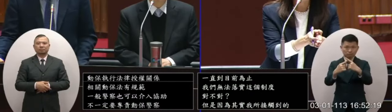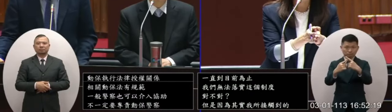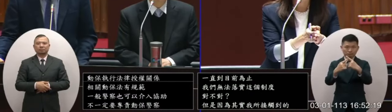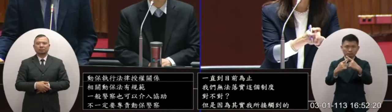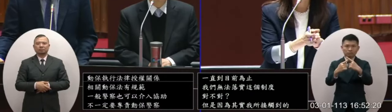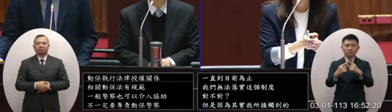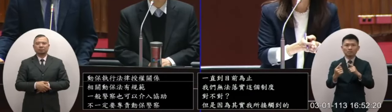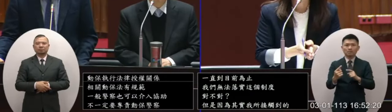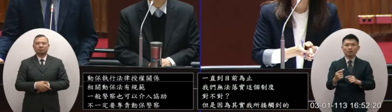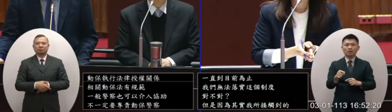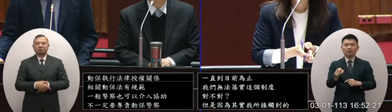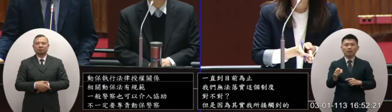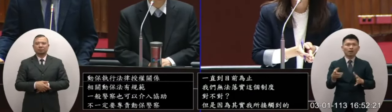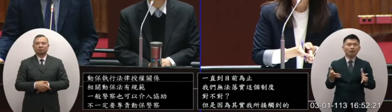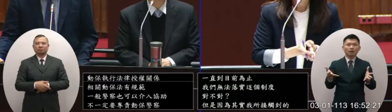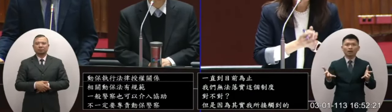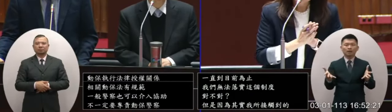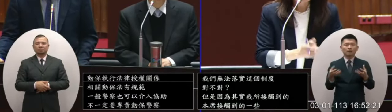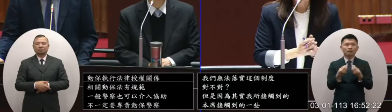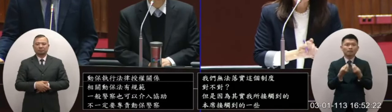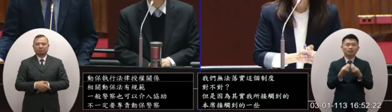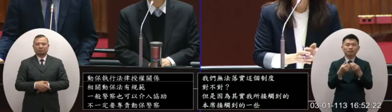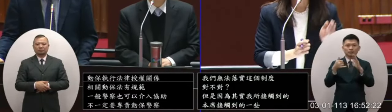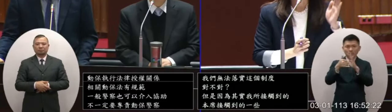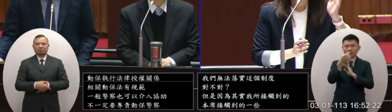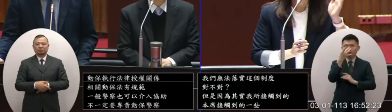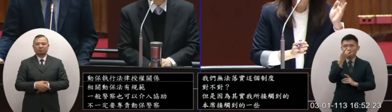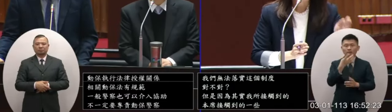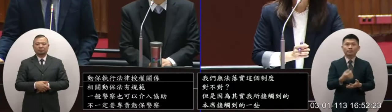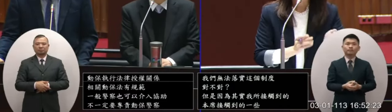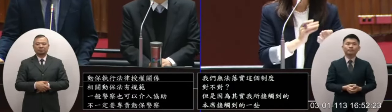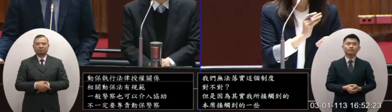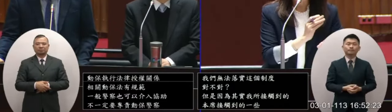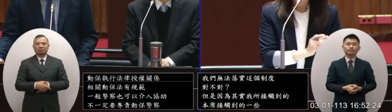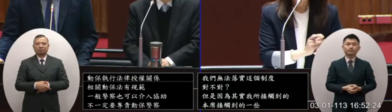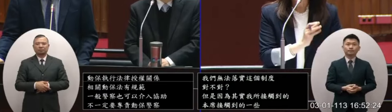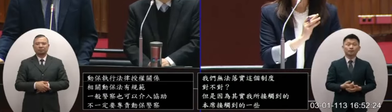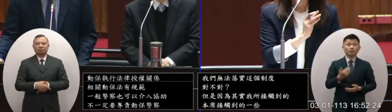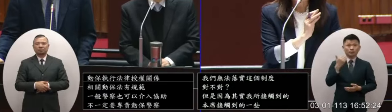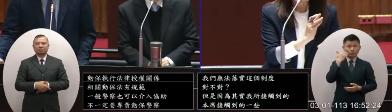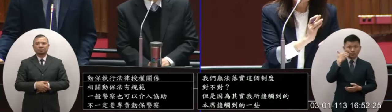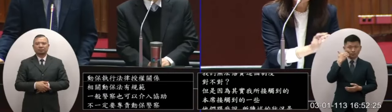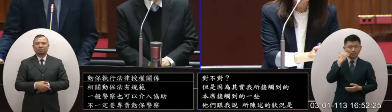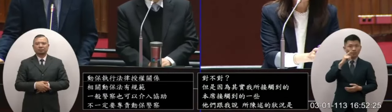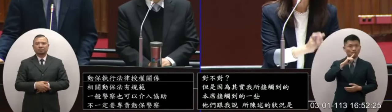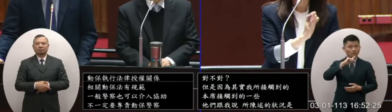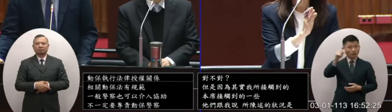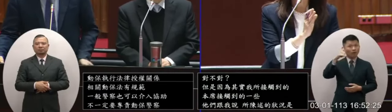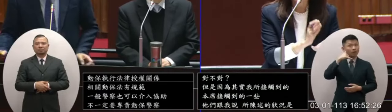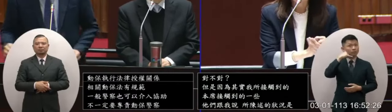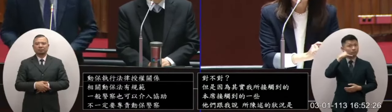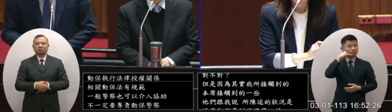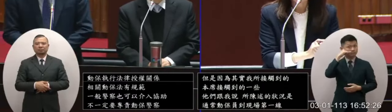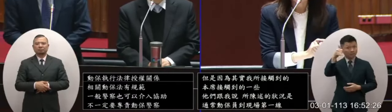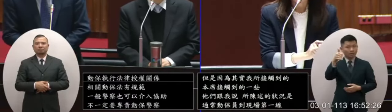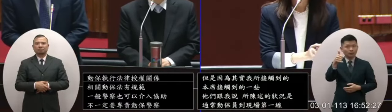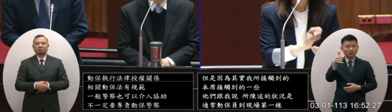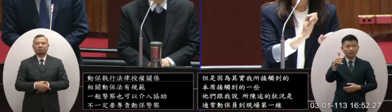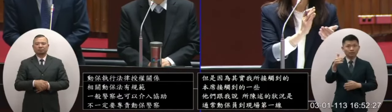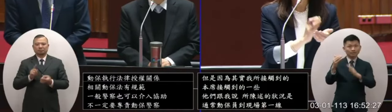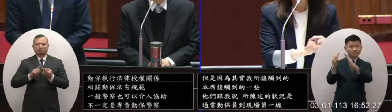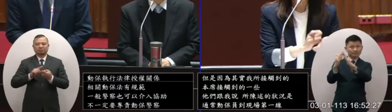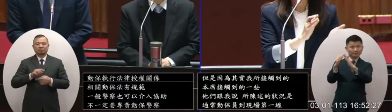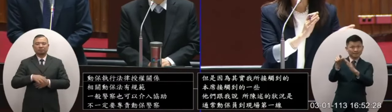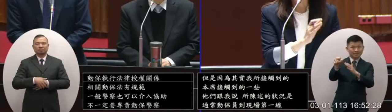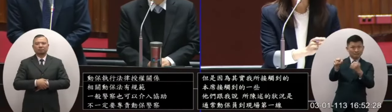实他们常常是不得其门而入，所以只要是被通报的这一户所谓的行为人， 对，